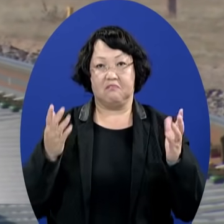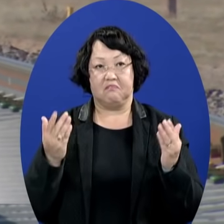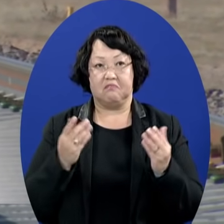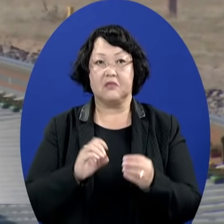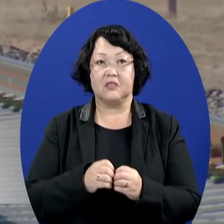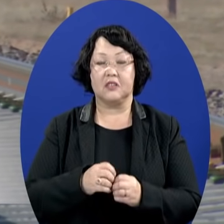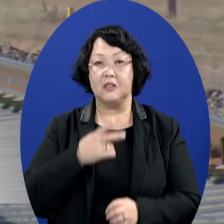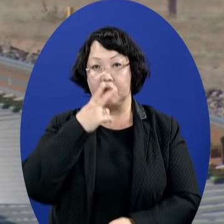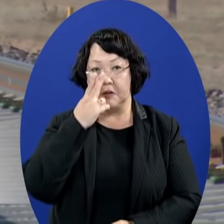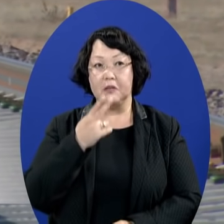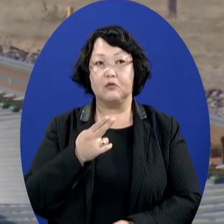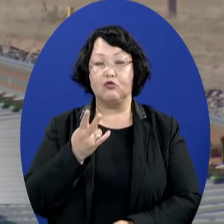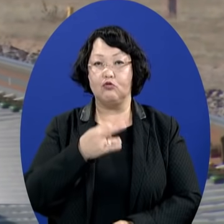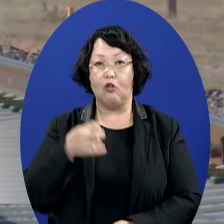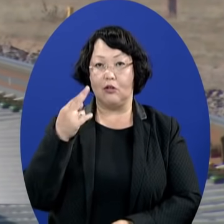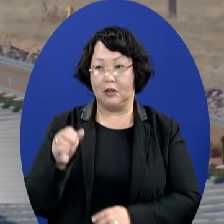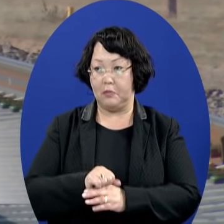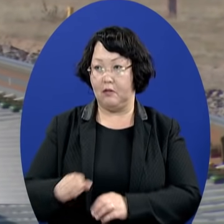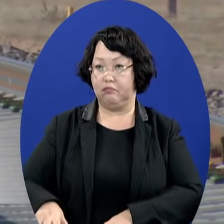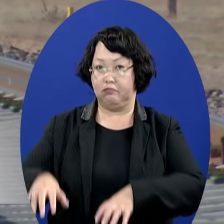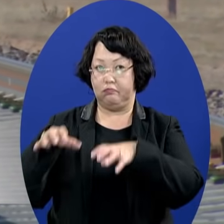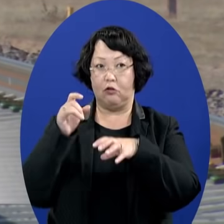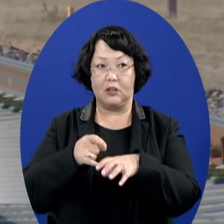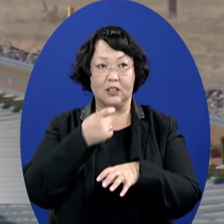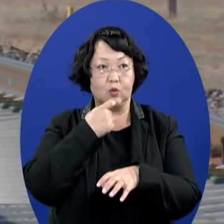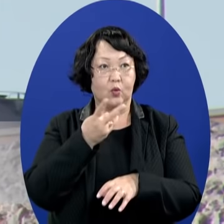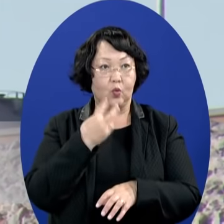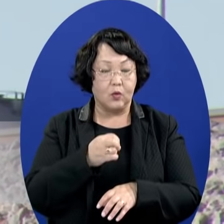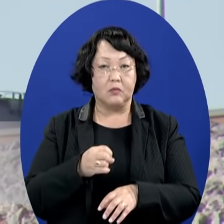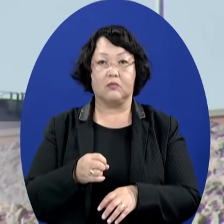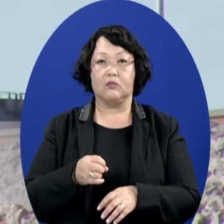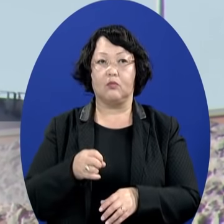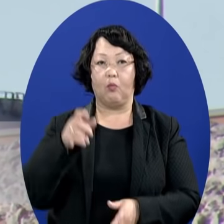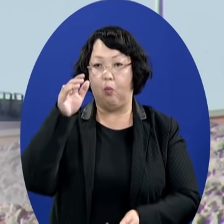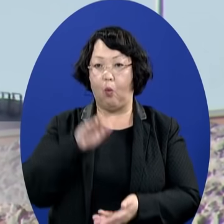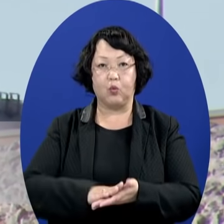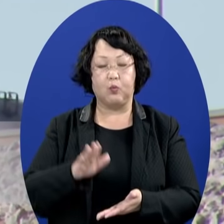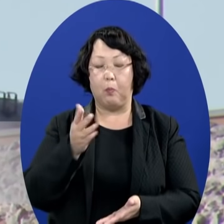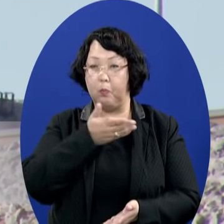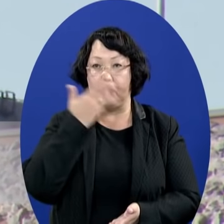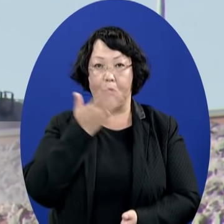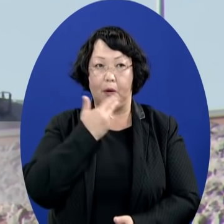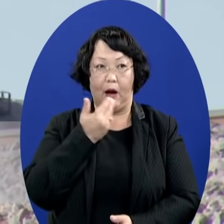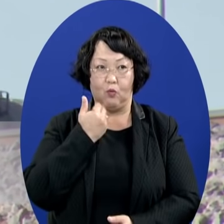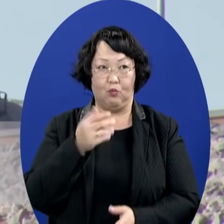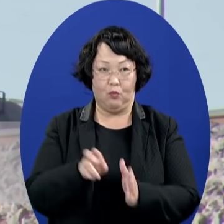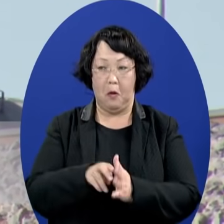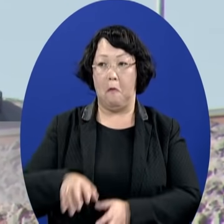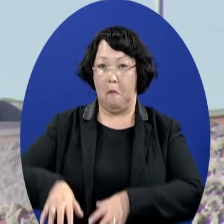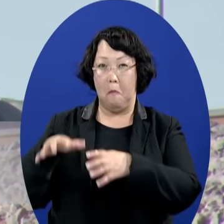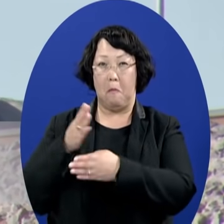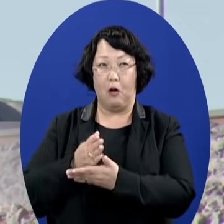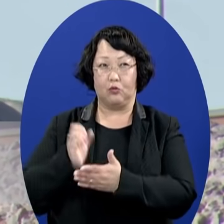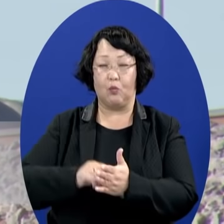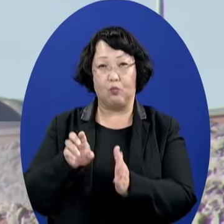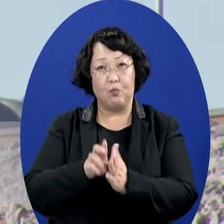Бидэнд шатхууны нөөцөө хангалттай бэлдээд өнөөдрийнх шиг хүнд хэцүү цаг үед нөөцөө шахахгүй байх боломж байсан гэдэг дээр импортлогчуд тийм